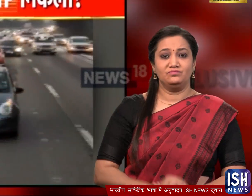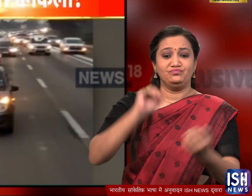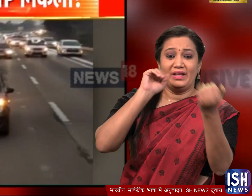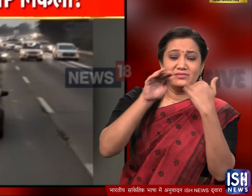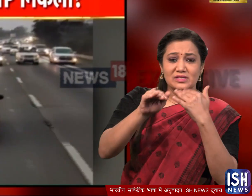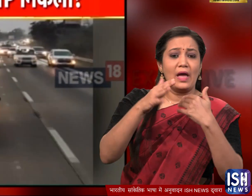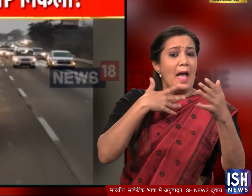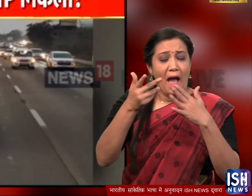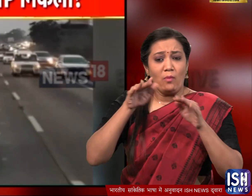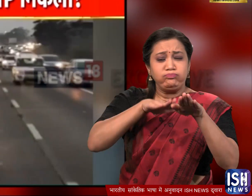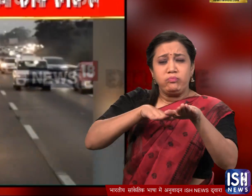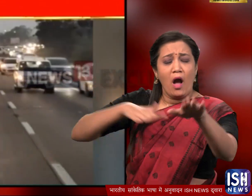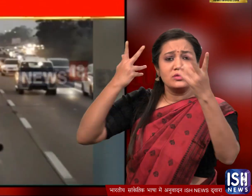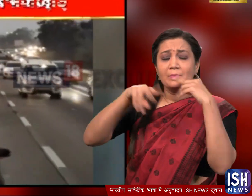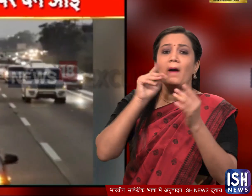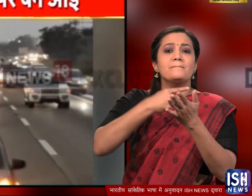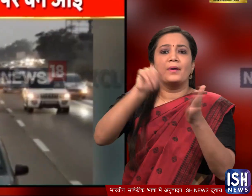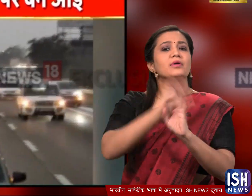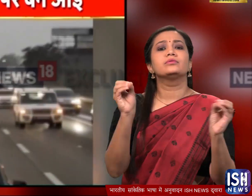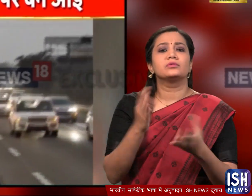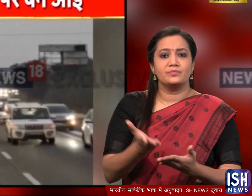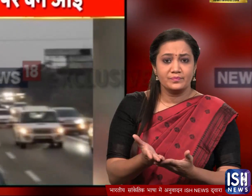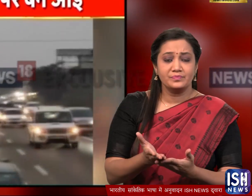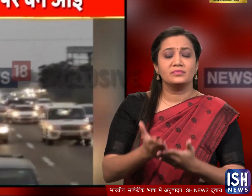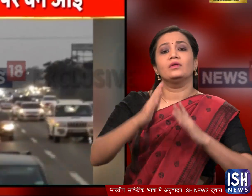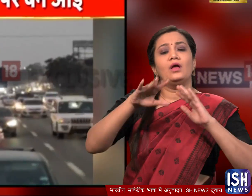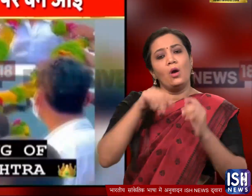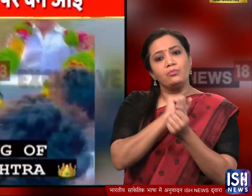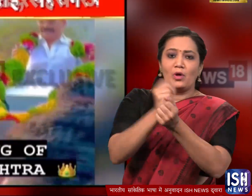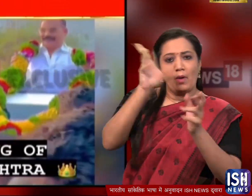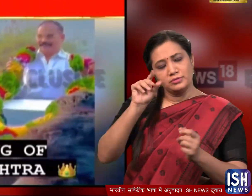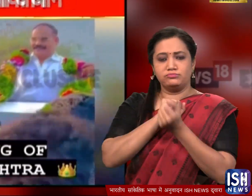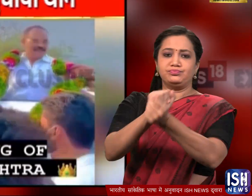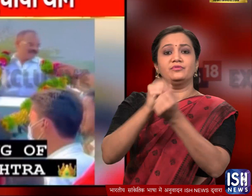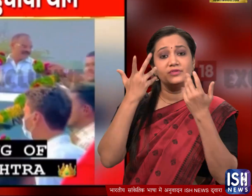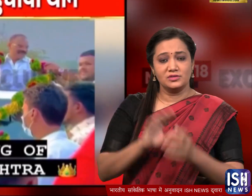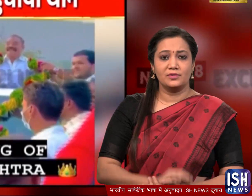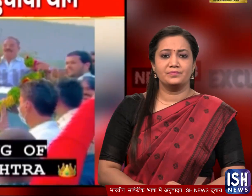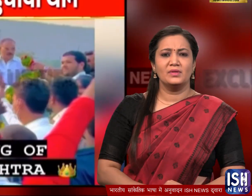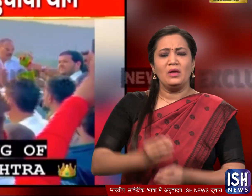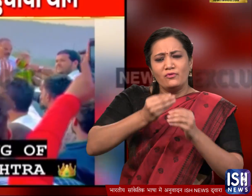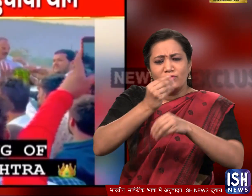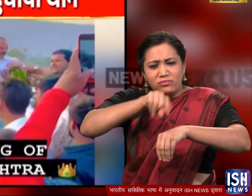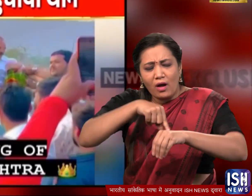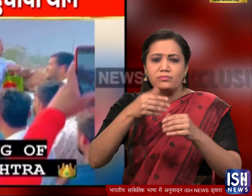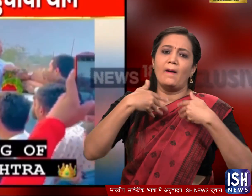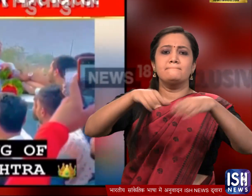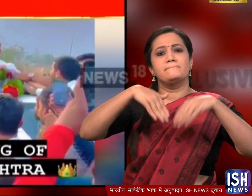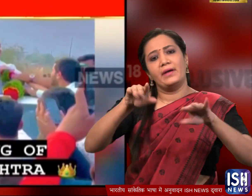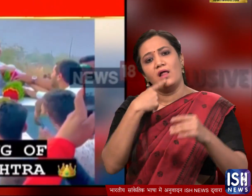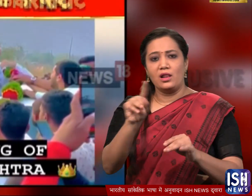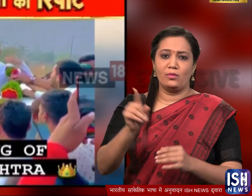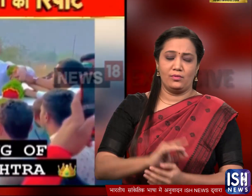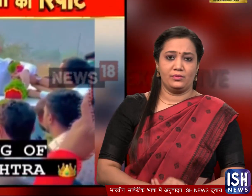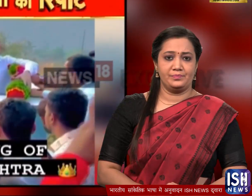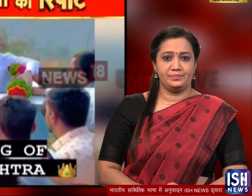हालांकि एक्सप्रेसवे पर बिना इजाजत पूरे तामझाम के साथ काफिला निकालने के बाद पुलिस ने उसे गिरफ्तार जरूर किया, लेकिन थोड़ी ही देर में उसे जमानत